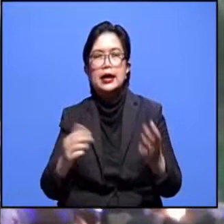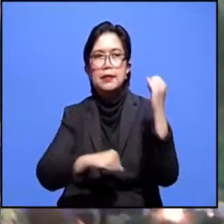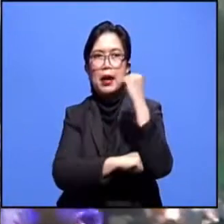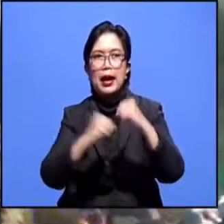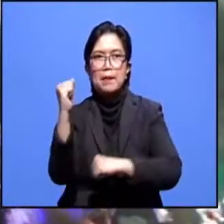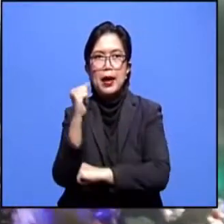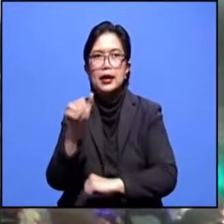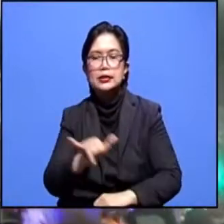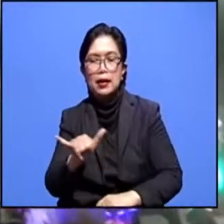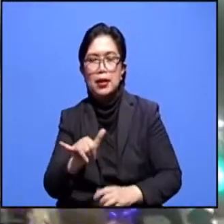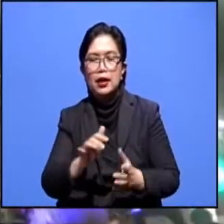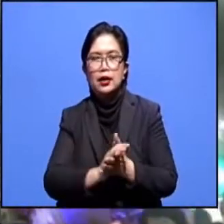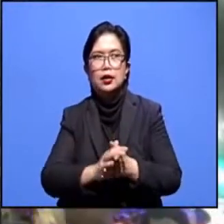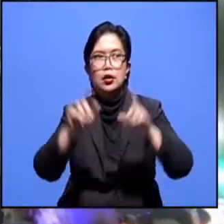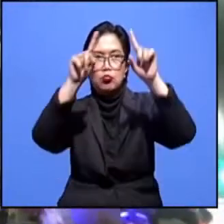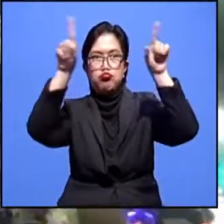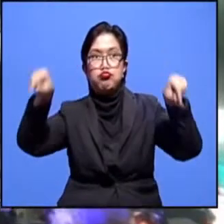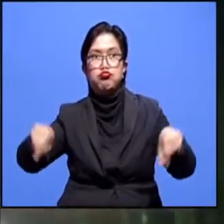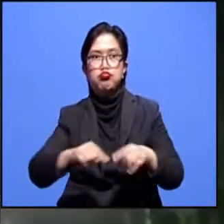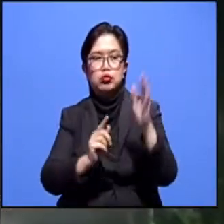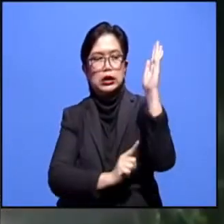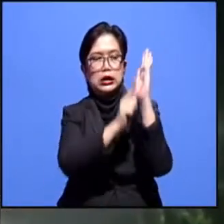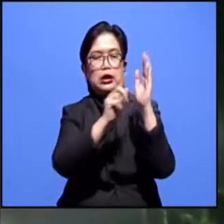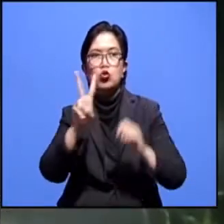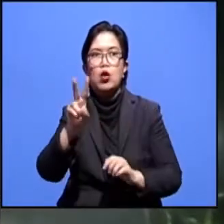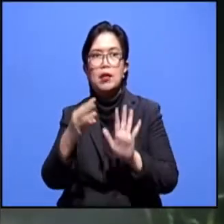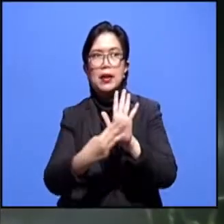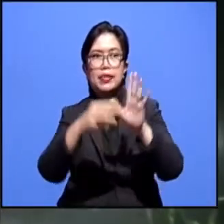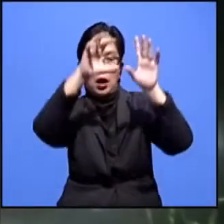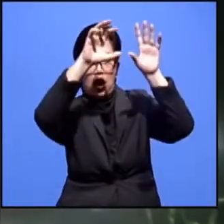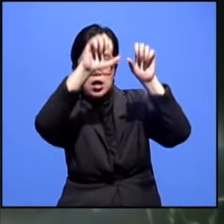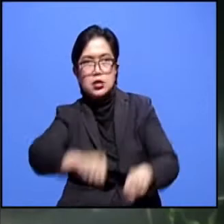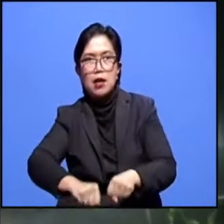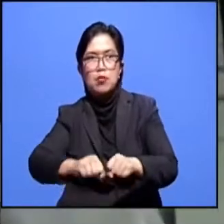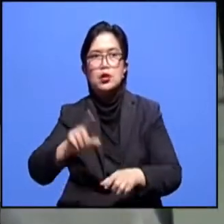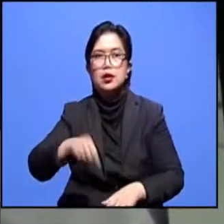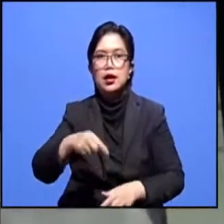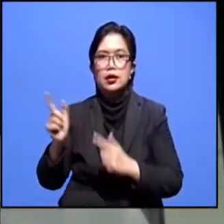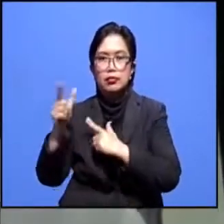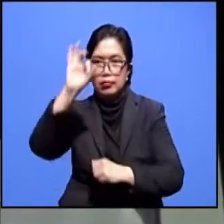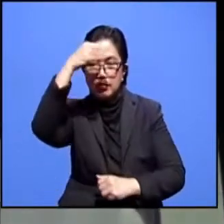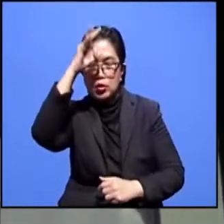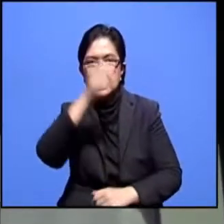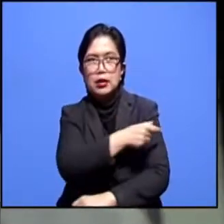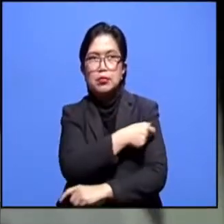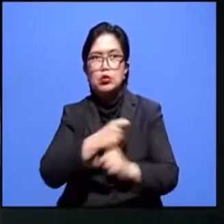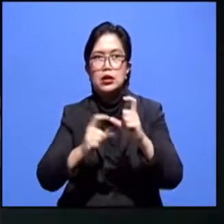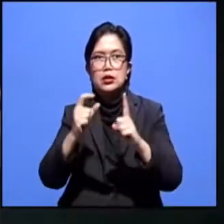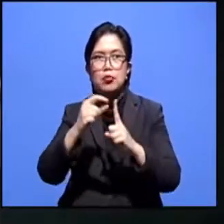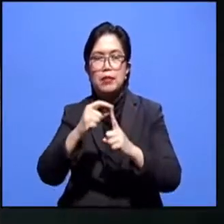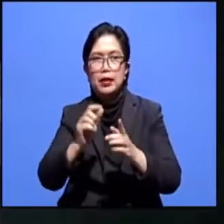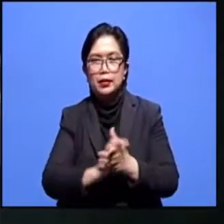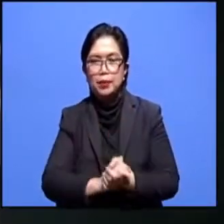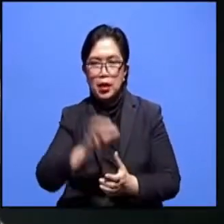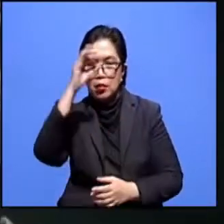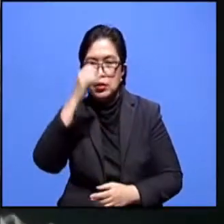Palembang. Pencopotan baliho setinggi 2 meter dilakukan petugas gabungan Satpol PP dan kepolisian. Kapolda Metro Jaya Irjen Fadil